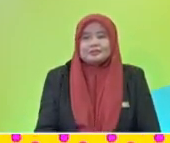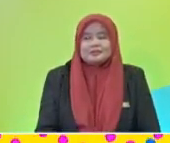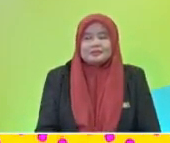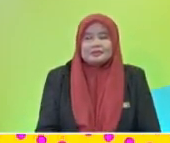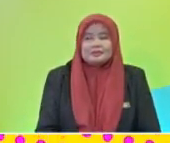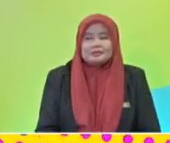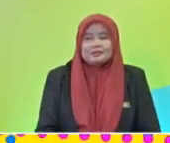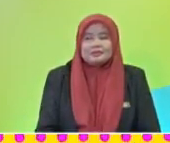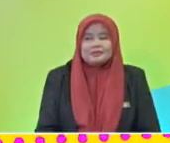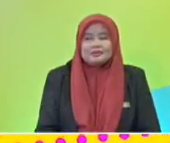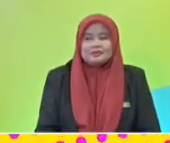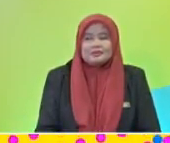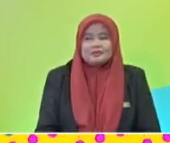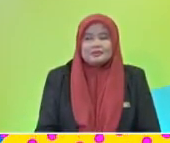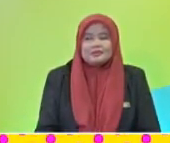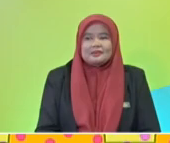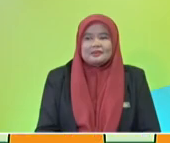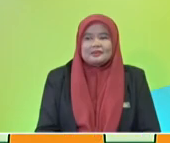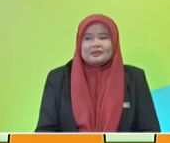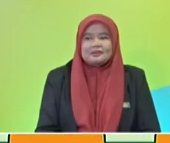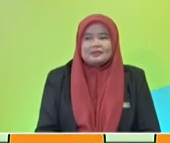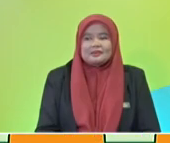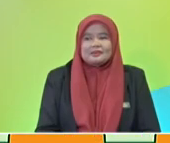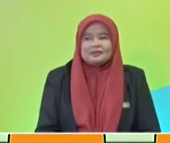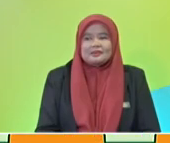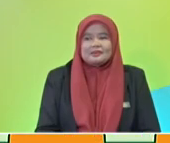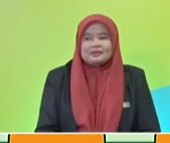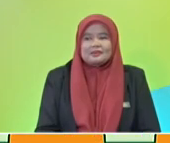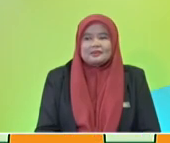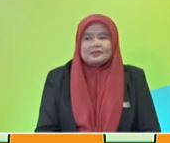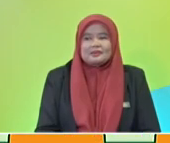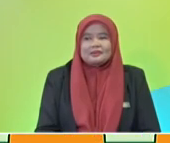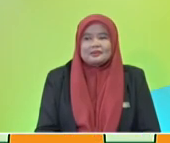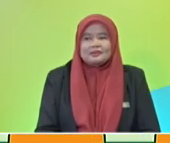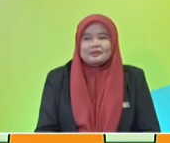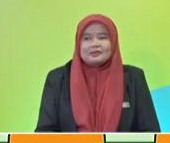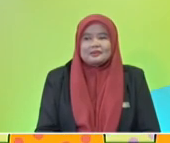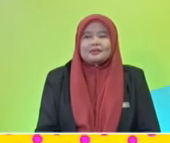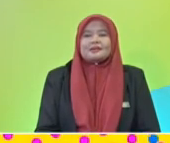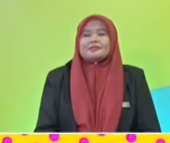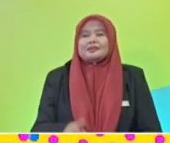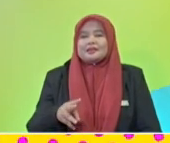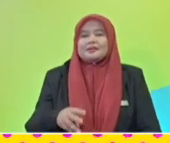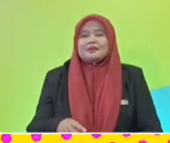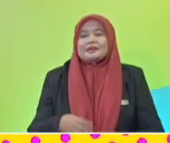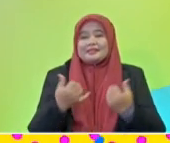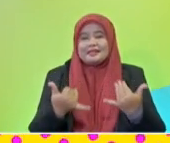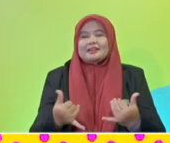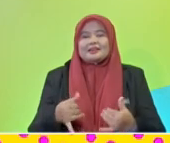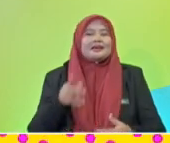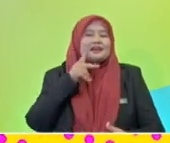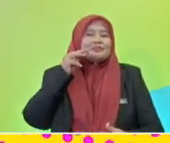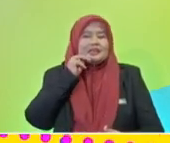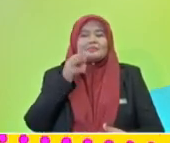saya tengok dalam skrin saya Oh tak apa tak apa dah dapat lima tu baguslah sebenarnya ha Mira Boleh bagi bintang untuk